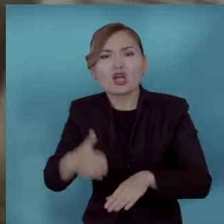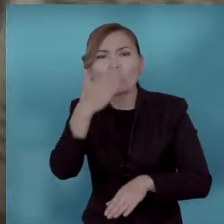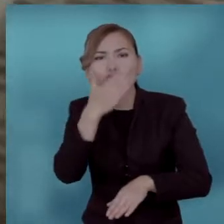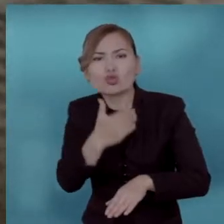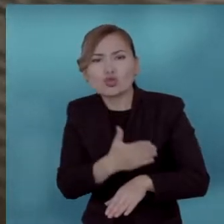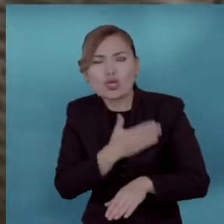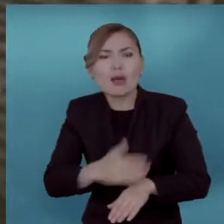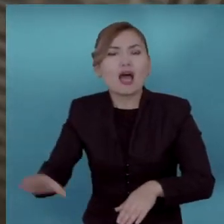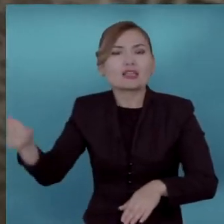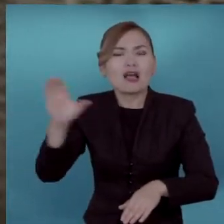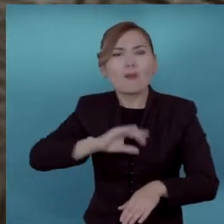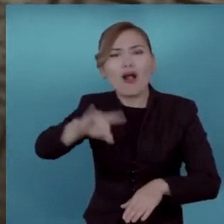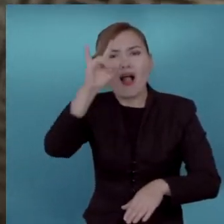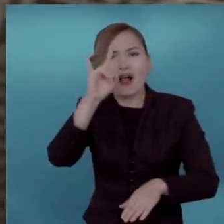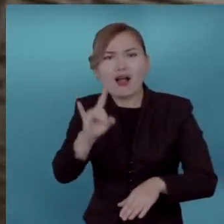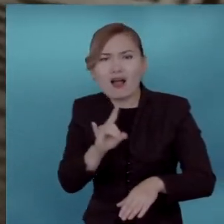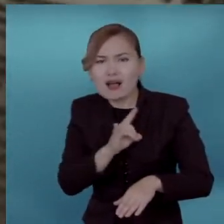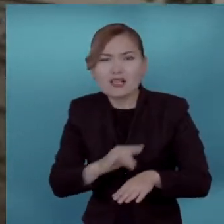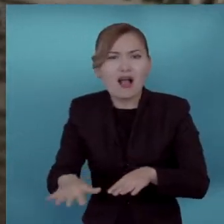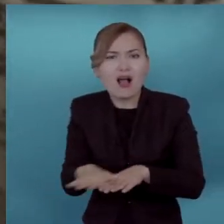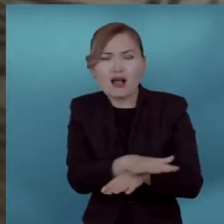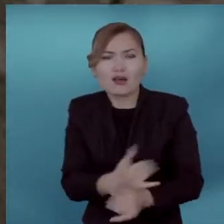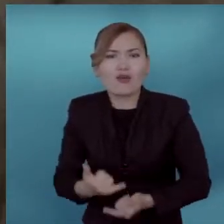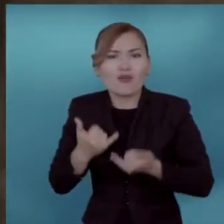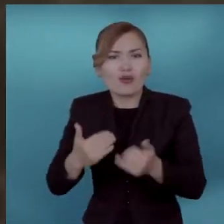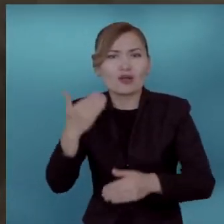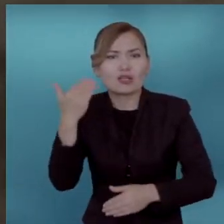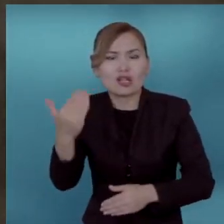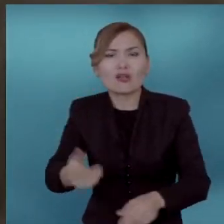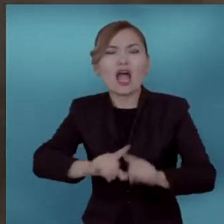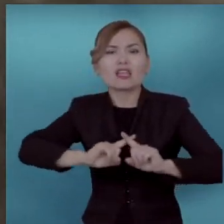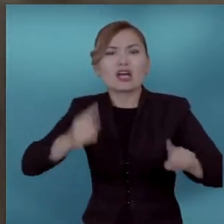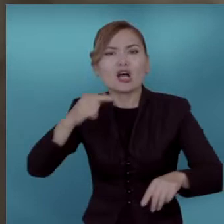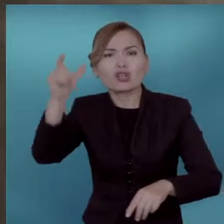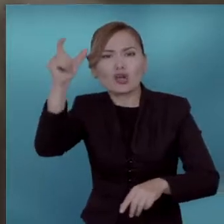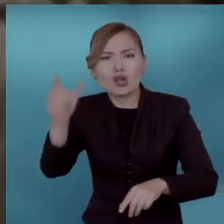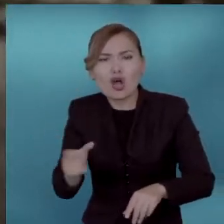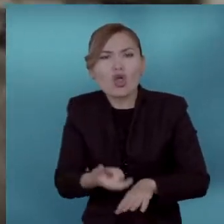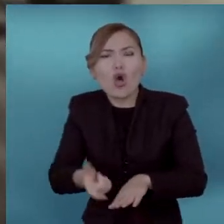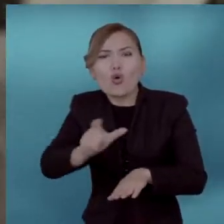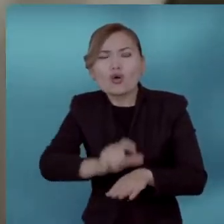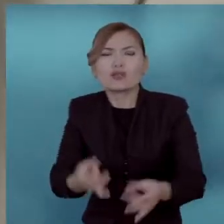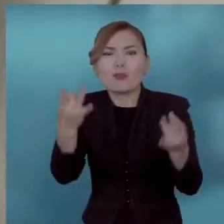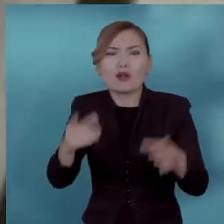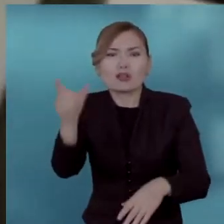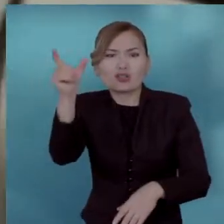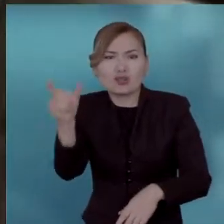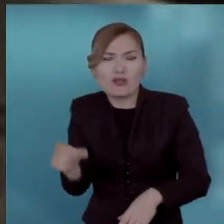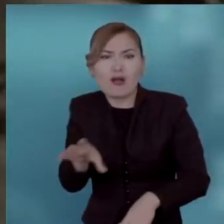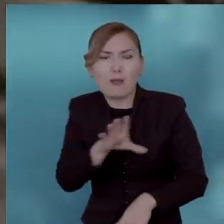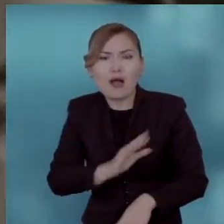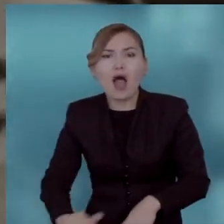ән аға, қазақ вальсының королі деп ерекше қадірлейді. Талантты композитор әрі өте қарапайым адам болған